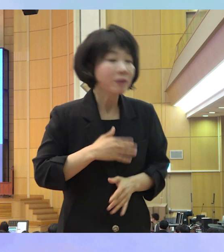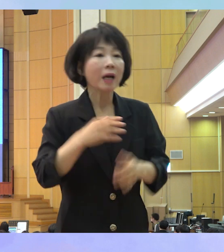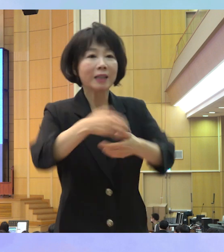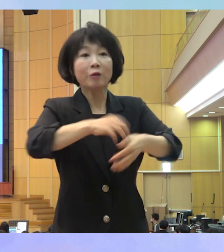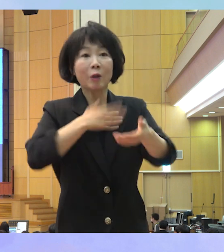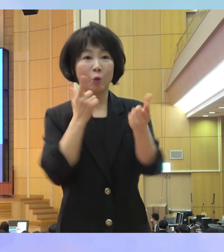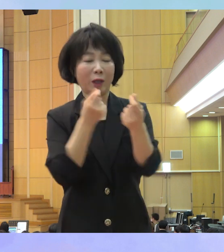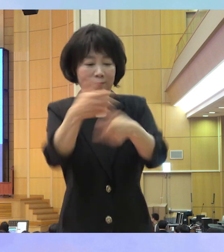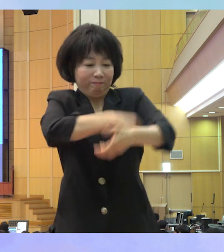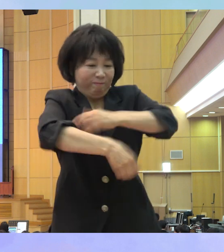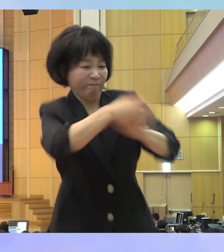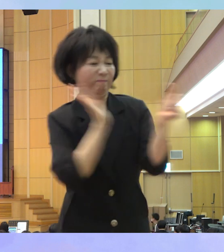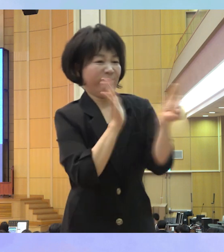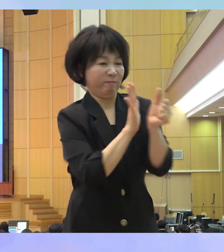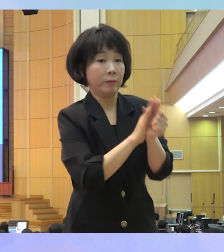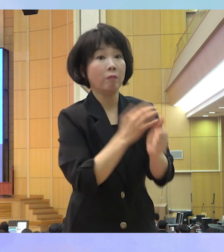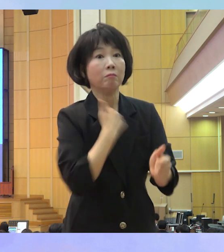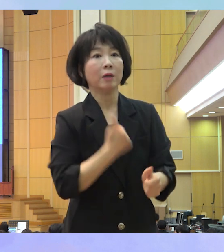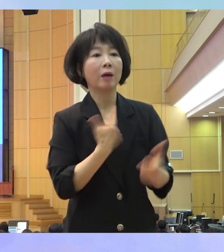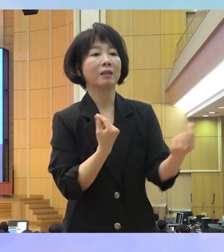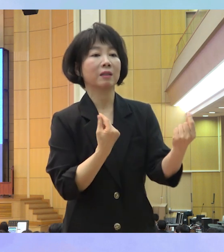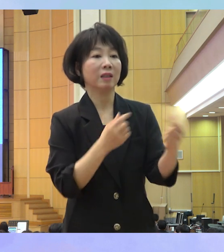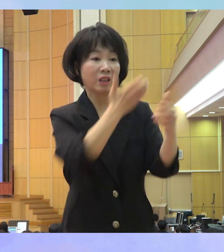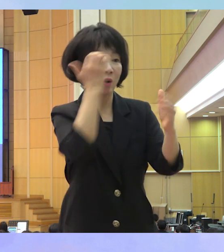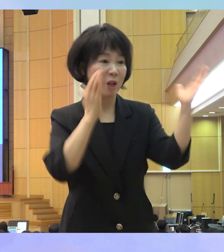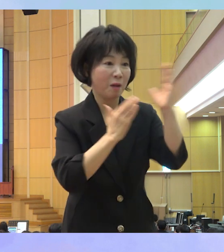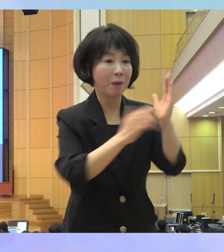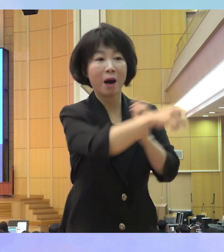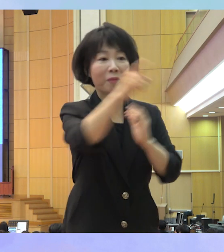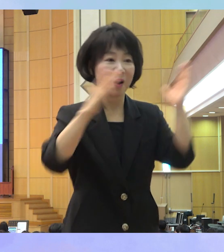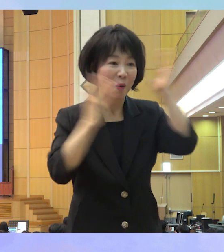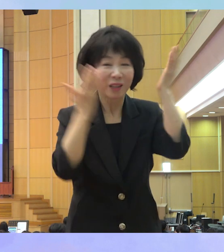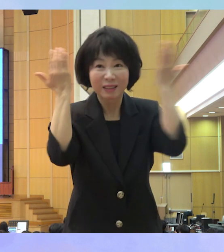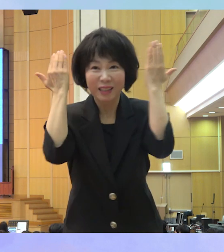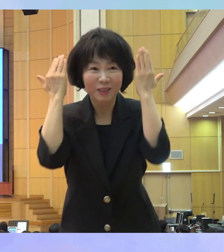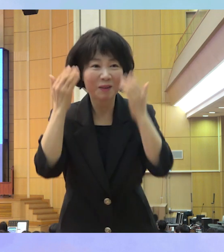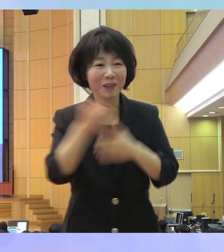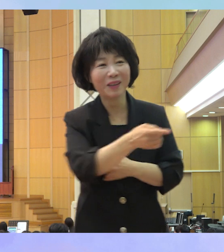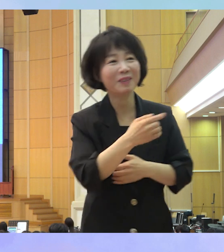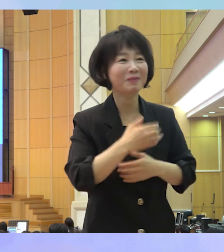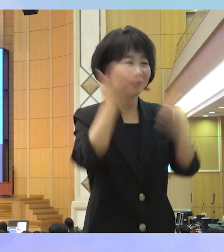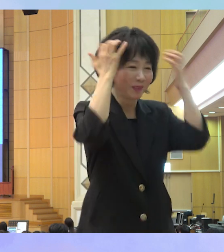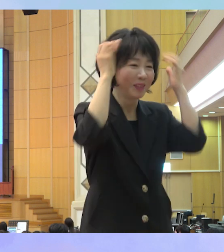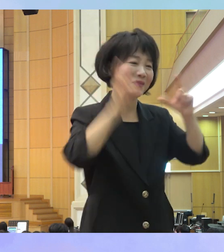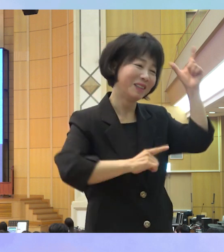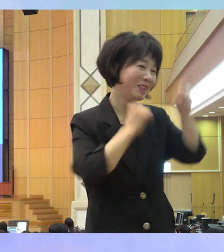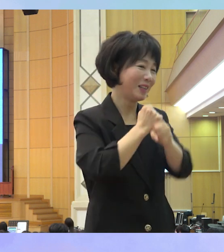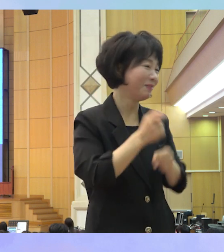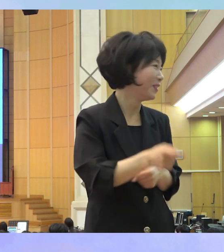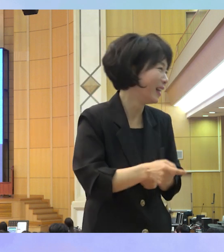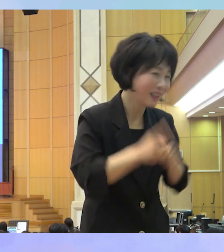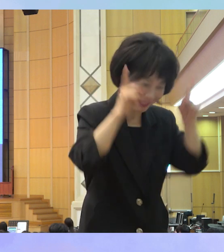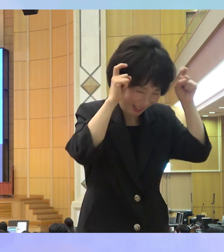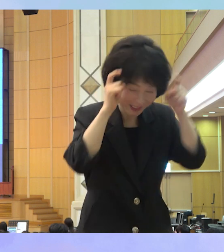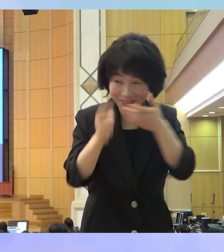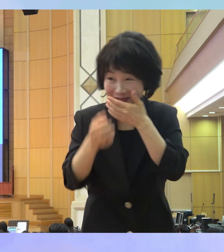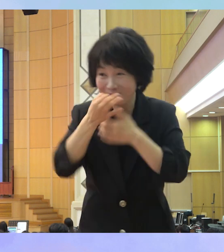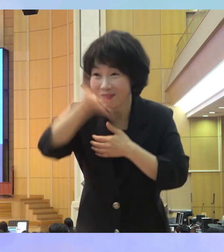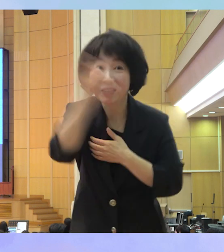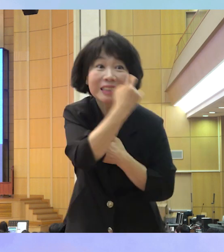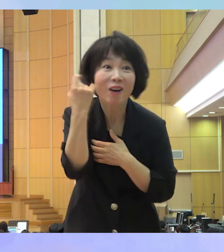심지어. 사진 제가 오죽했습니다. 고생해가지고 내가 이렇게 사진을 띄워달라고 그랬어,